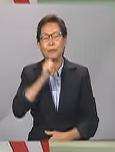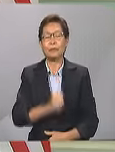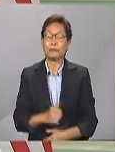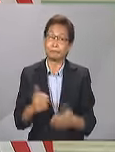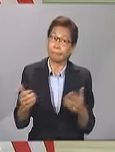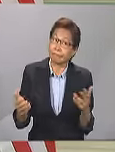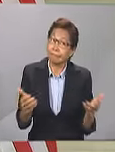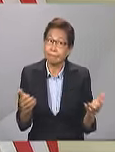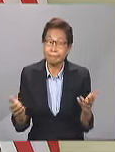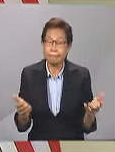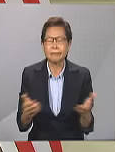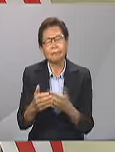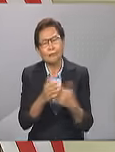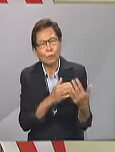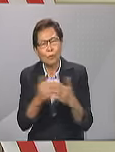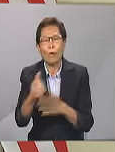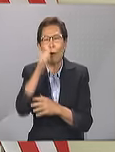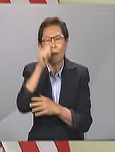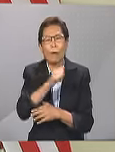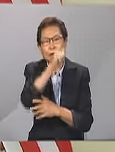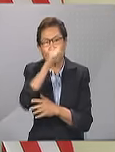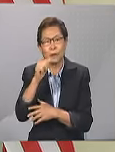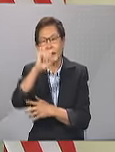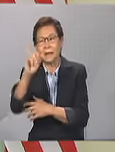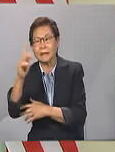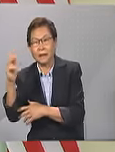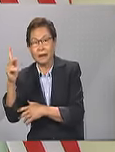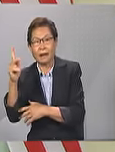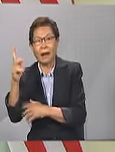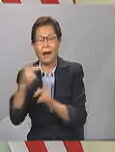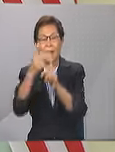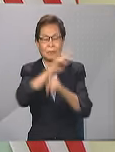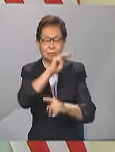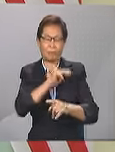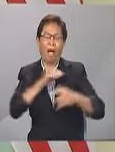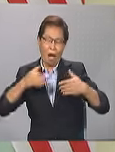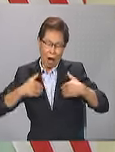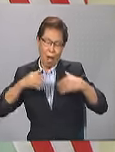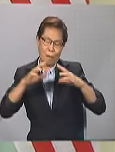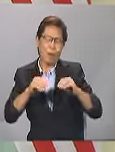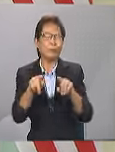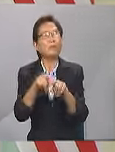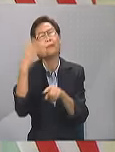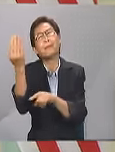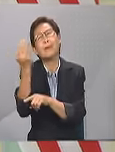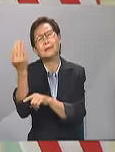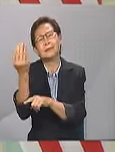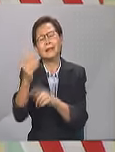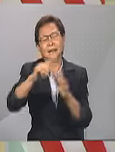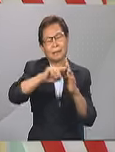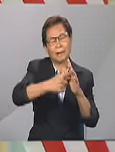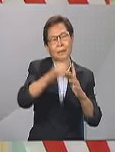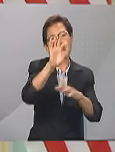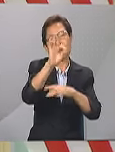berpose Hai jawatankuasa khas menteri-menteri mengadakan musyawarat seperti biasa boleh boleh